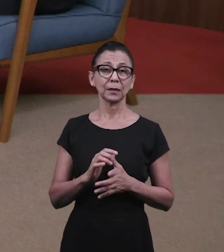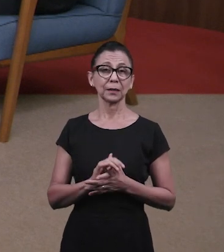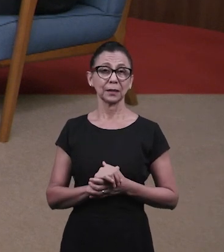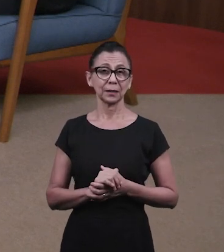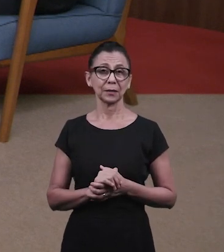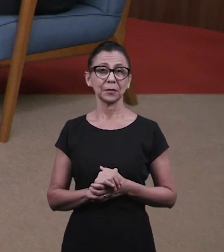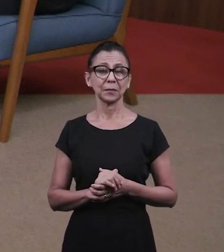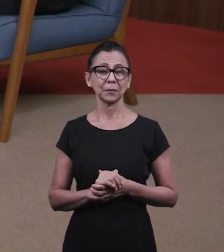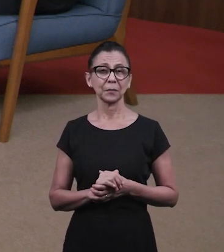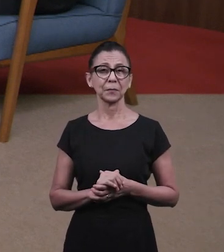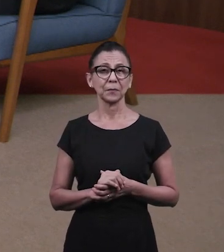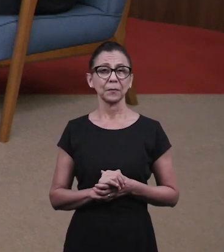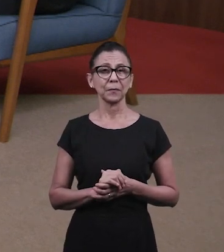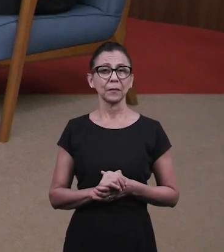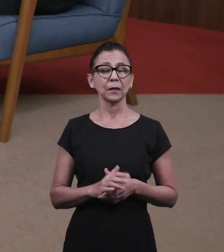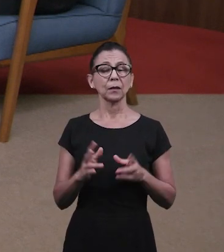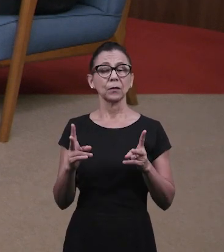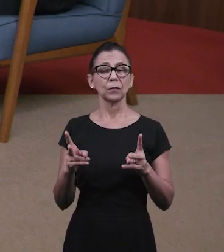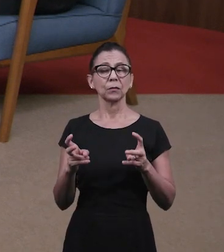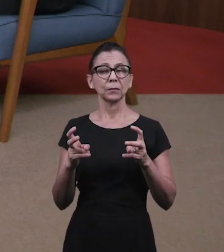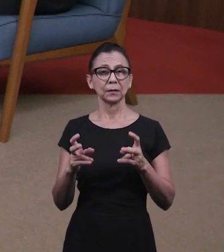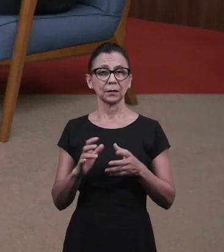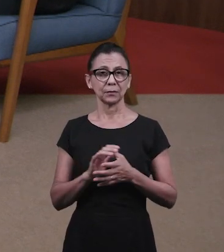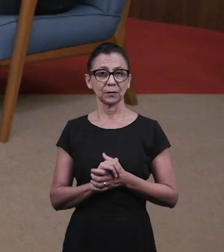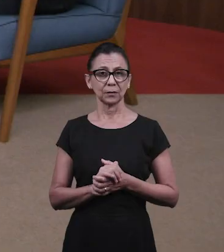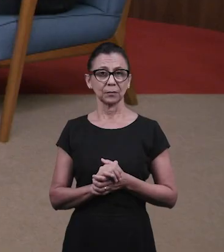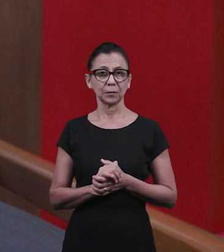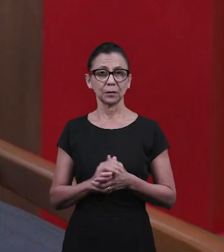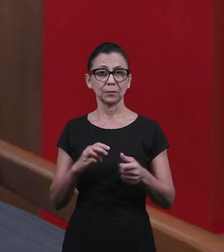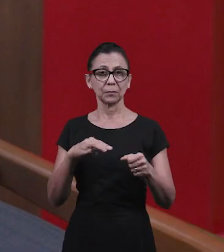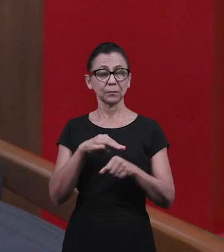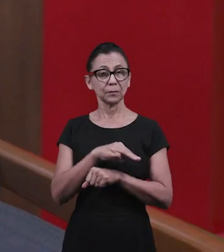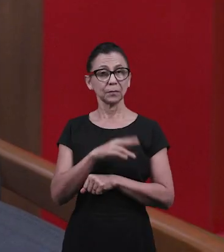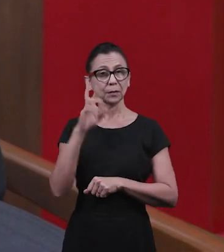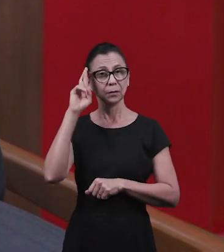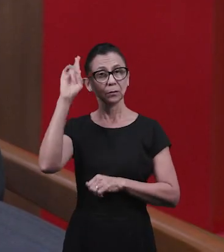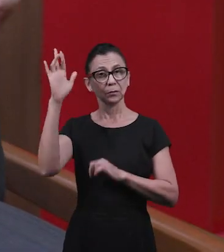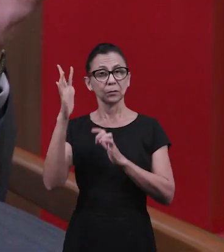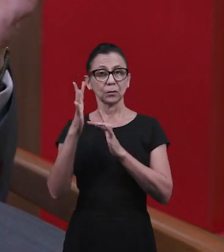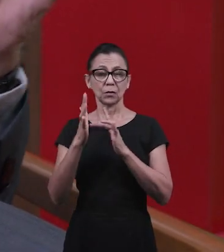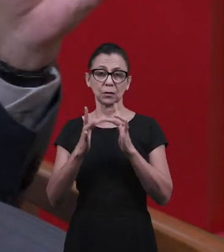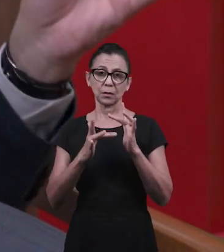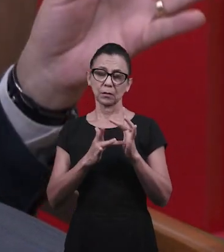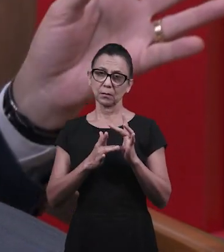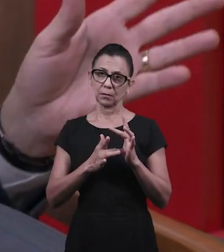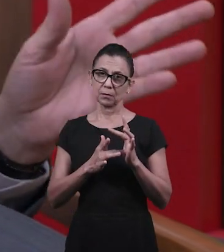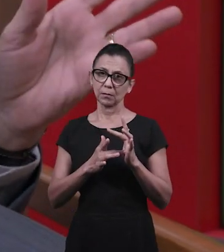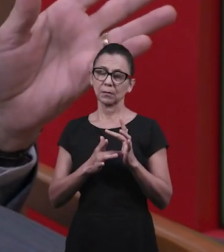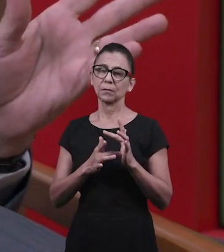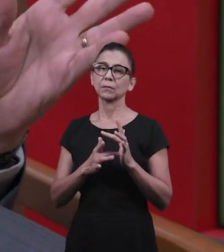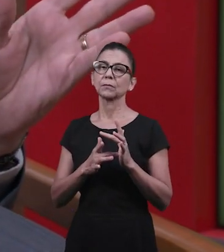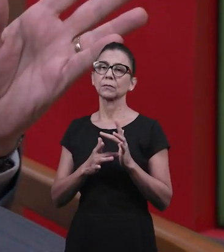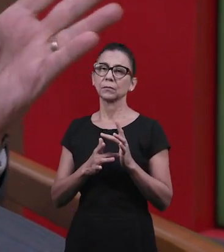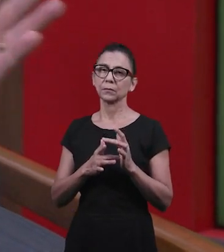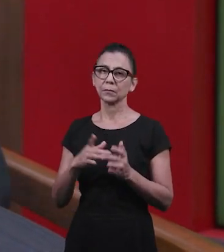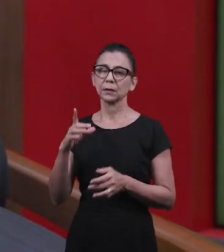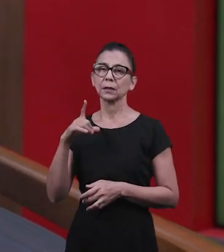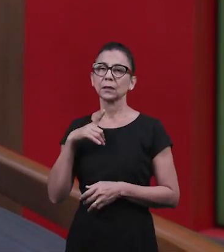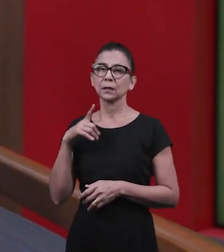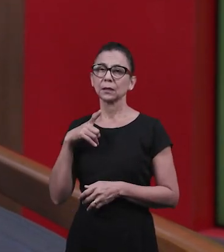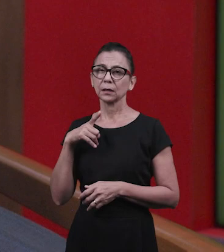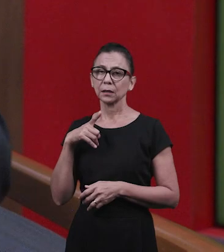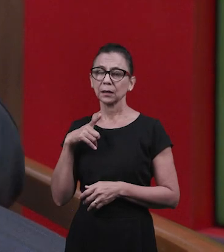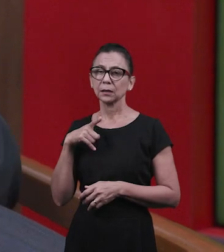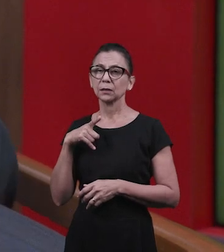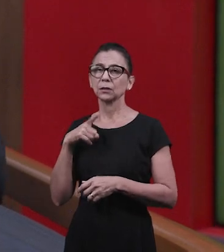Cela nous voyons déjà dans la vie, dans le ministère de Jésus, qui avait de la part de Dieu Père un